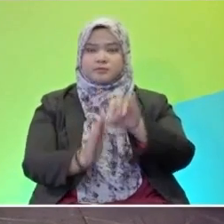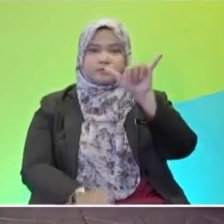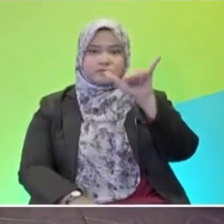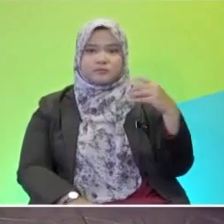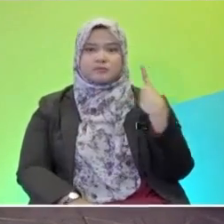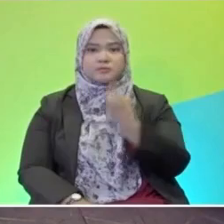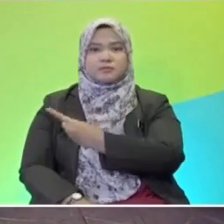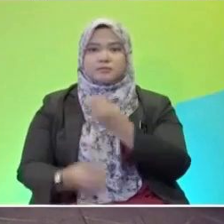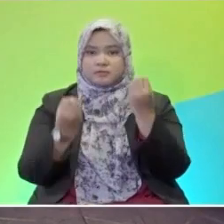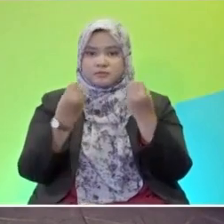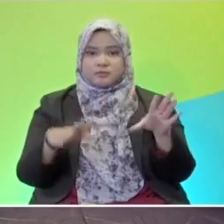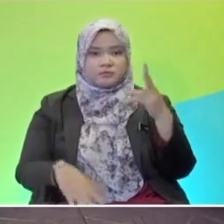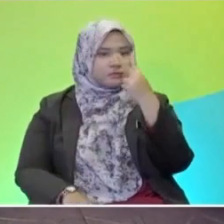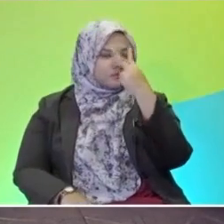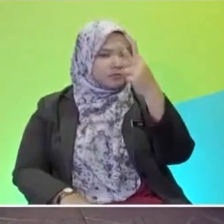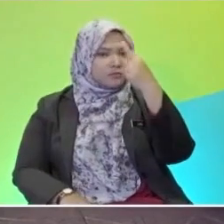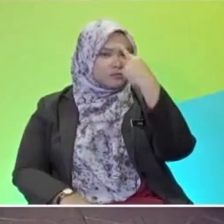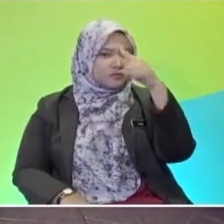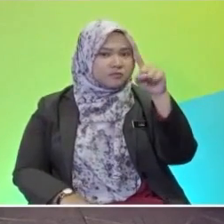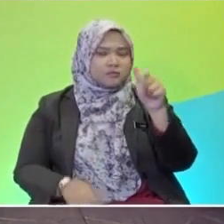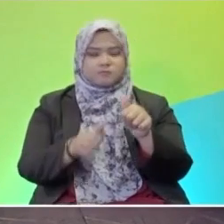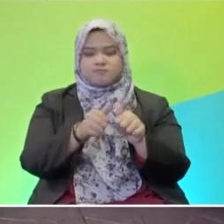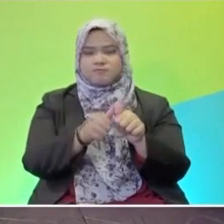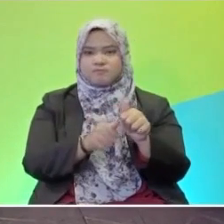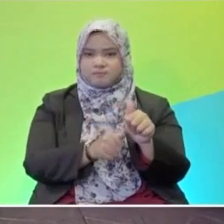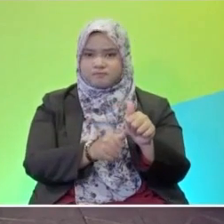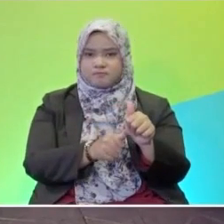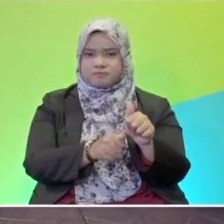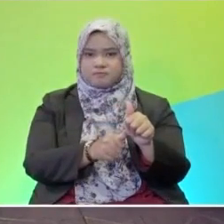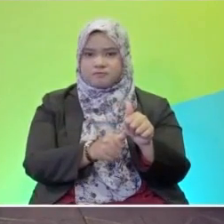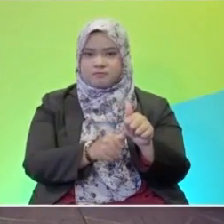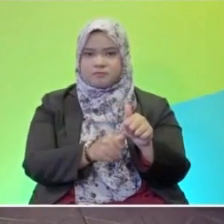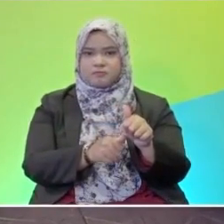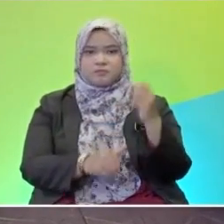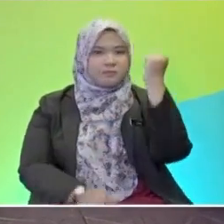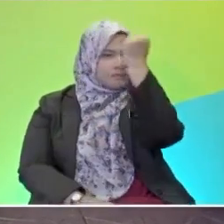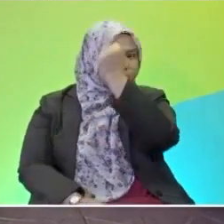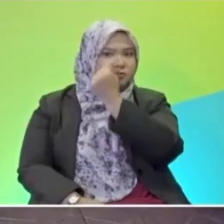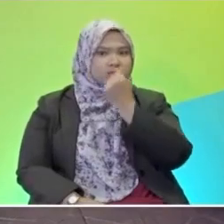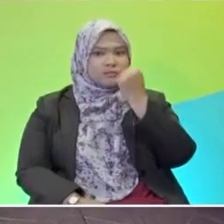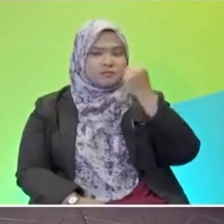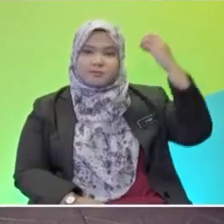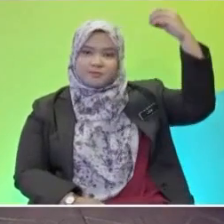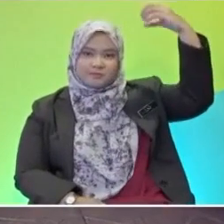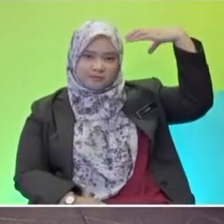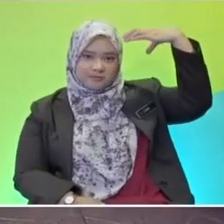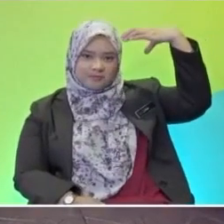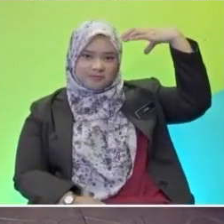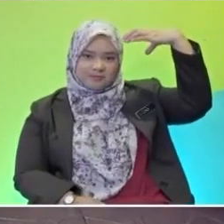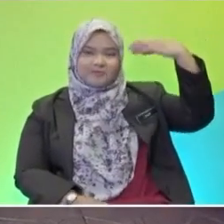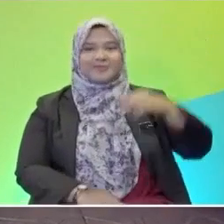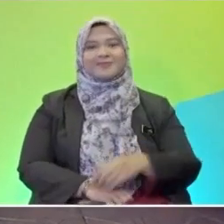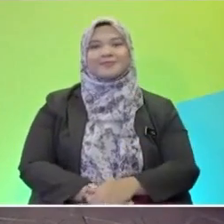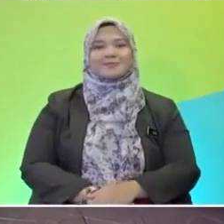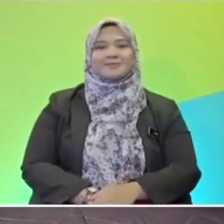yang bersesuaian dengan prinsip-prinsip sifat cahaya tersebut Nah kita juga boleh coba di rumah juga boleh barang-barang yang diperlukan